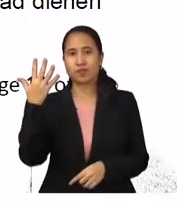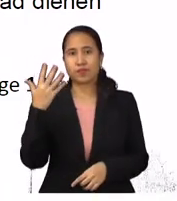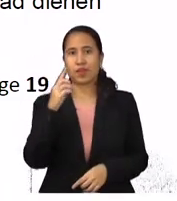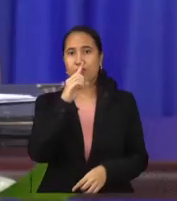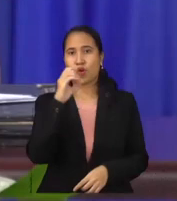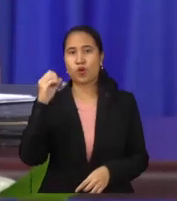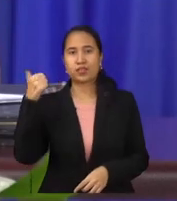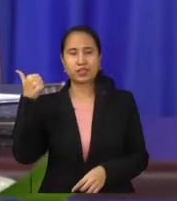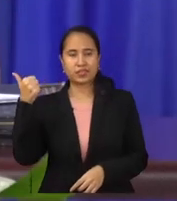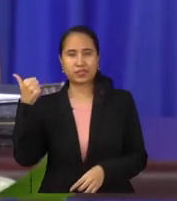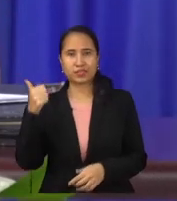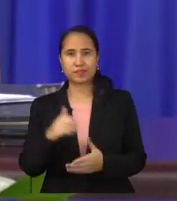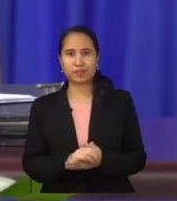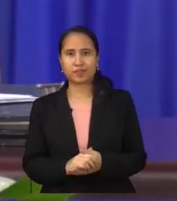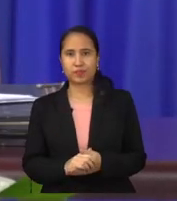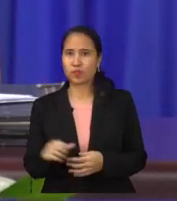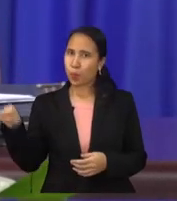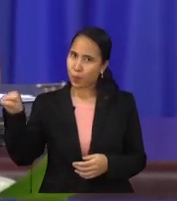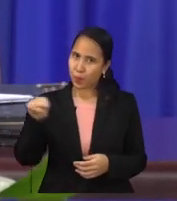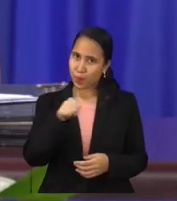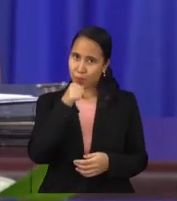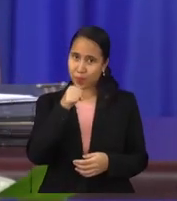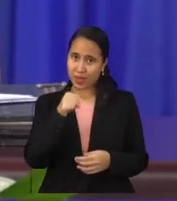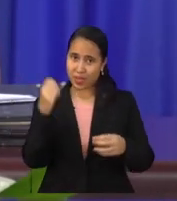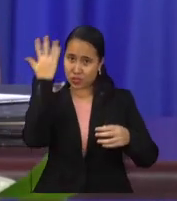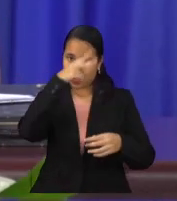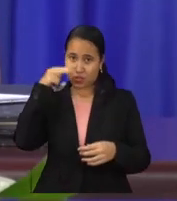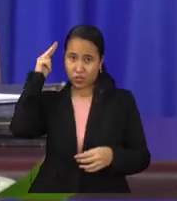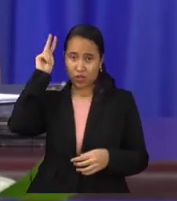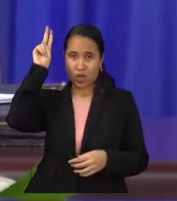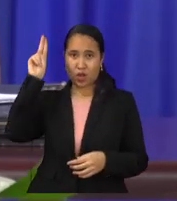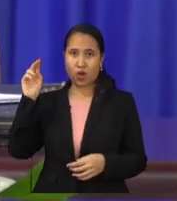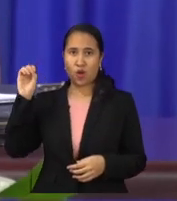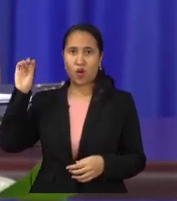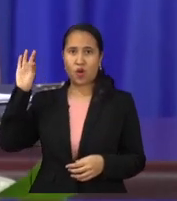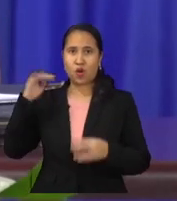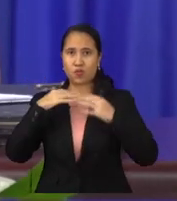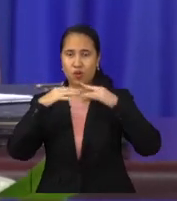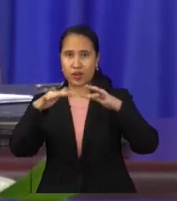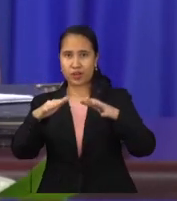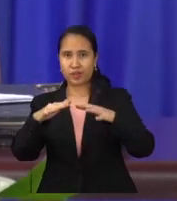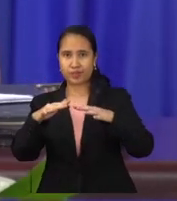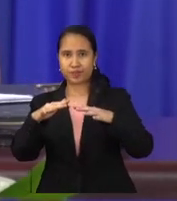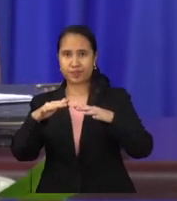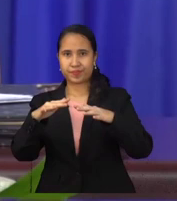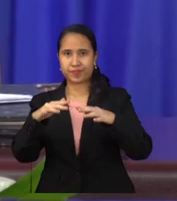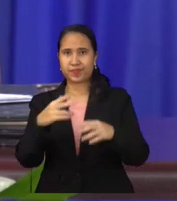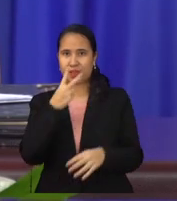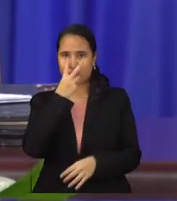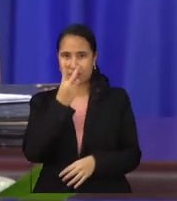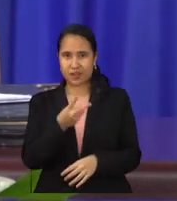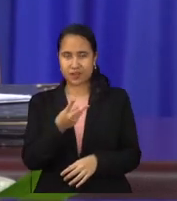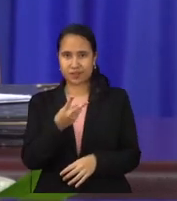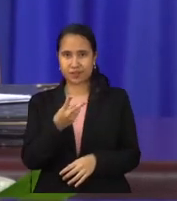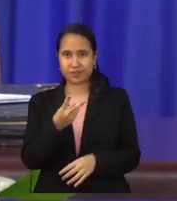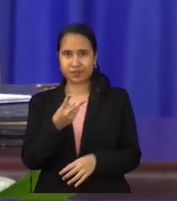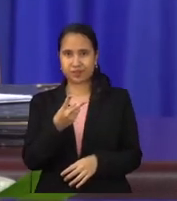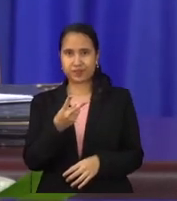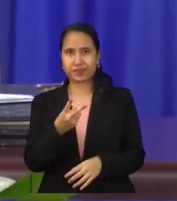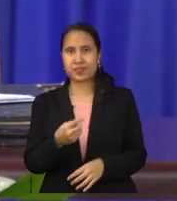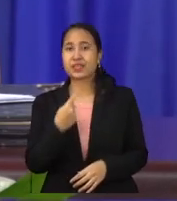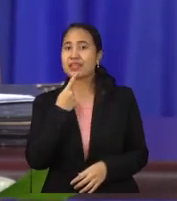grondwet, onderdeel van de Surinaamse constitutionele rechtsorde en zullen gelet daarop de